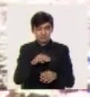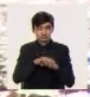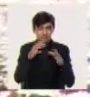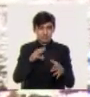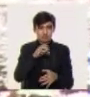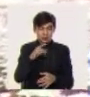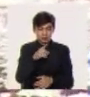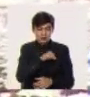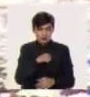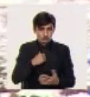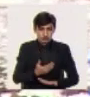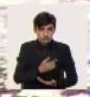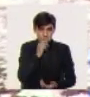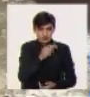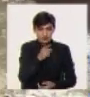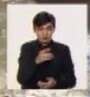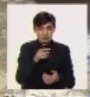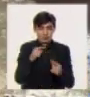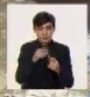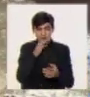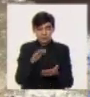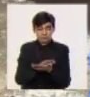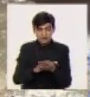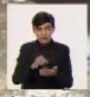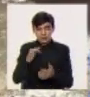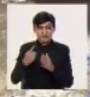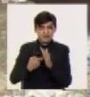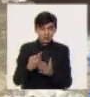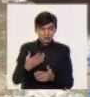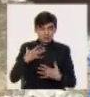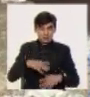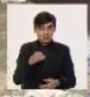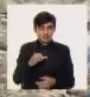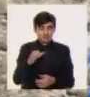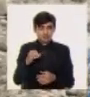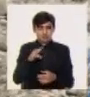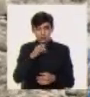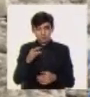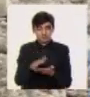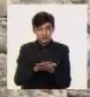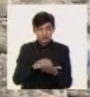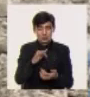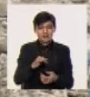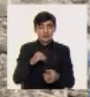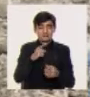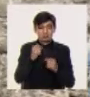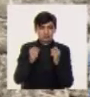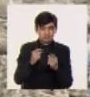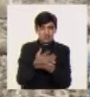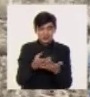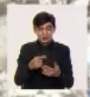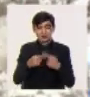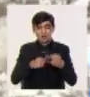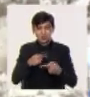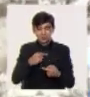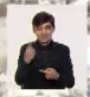қалуына тұрғындар кінәлі. Олар уақытында қоқыс тазартушыларды шақырмаған дейді. Бірақ шенеунік бұл арада тұрмыстық қалдықтарды келесі